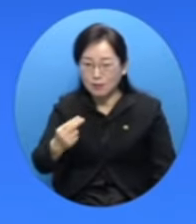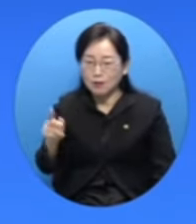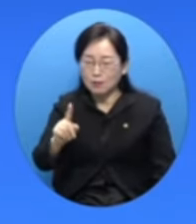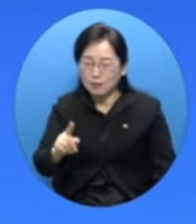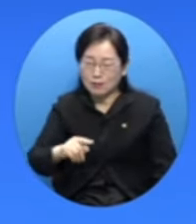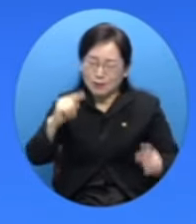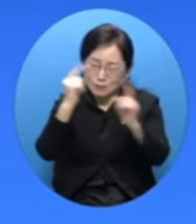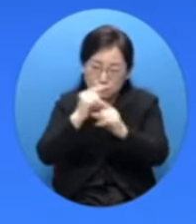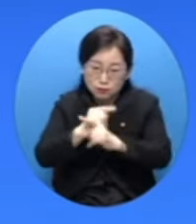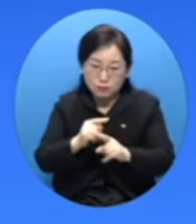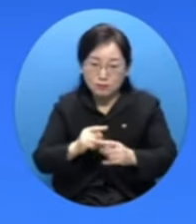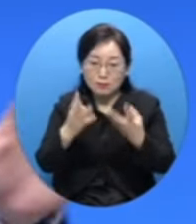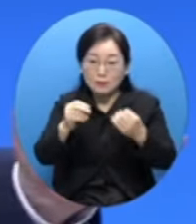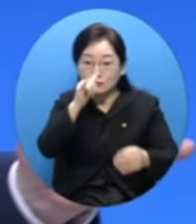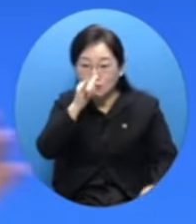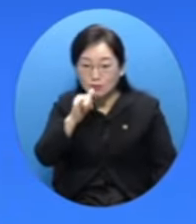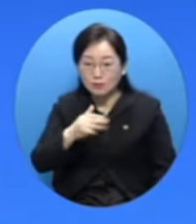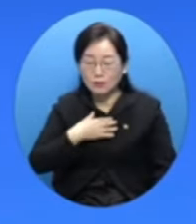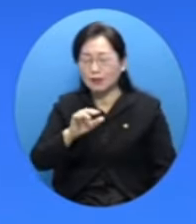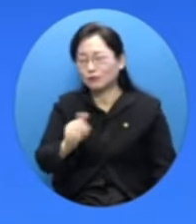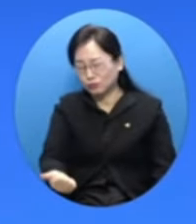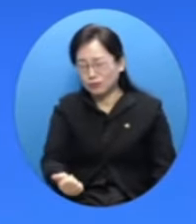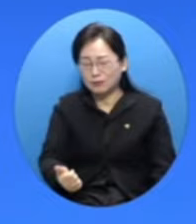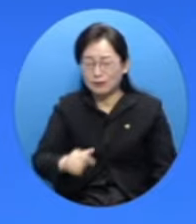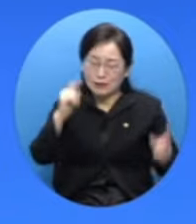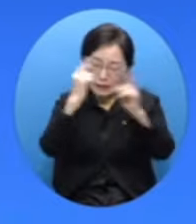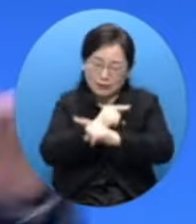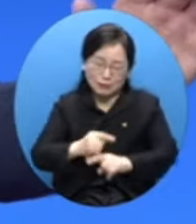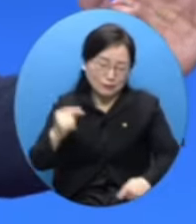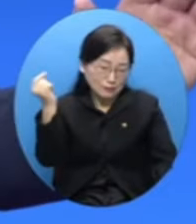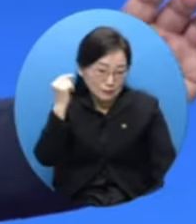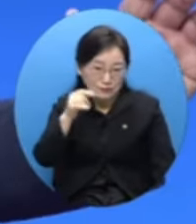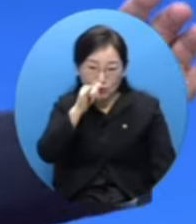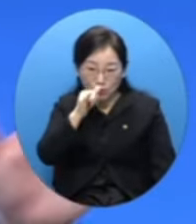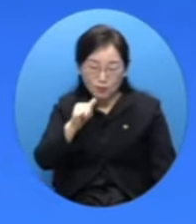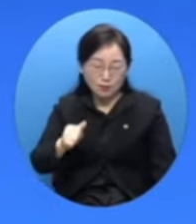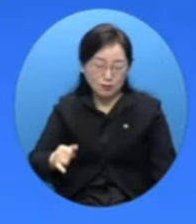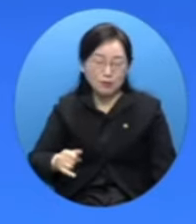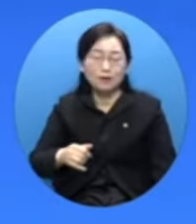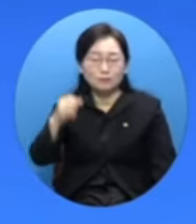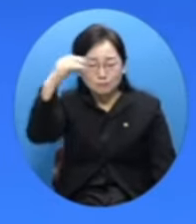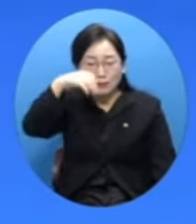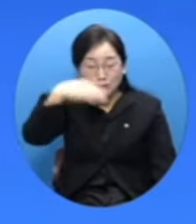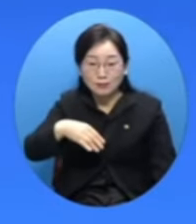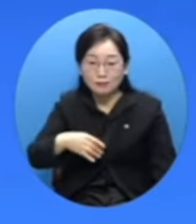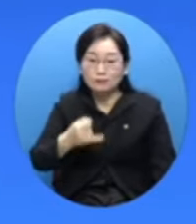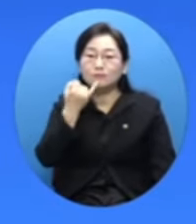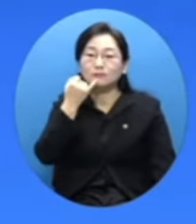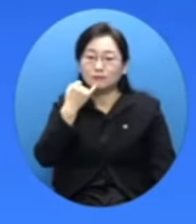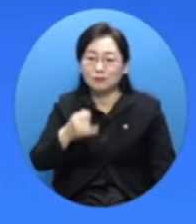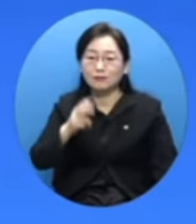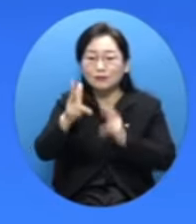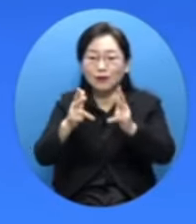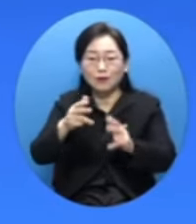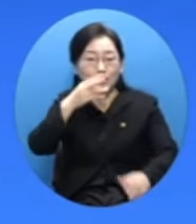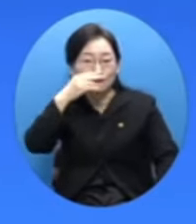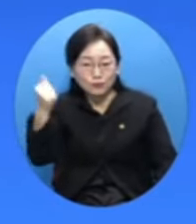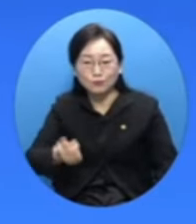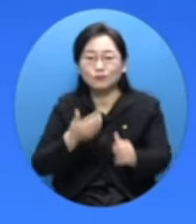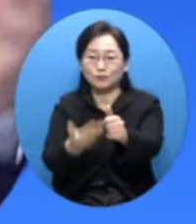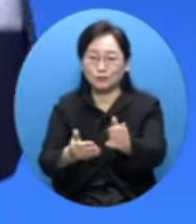부정적인 얘기가 있습니까? 죽었다고 생각하면 부정적인 얘기가 그날부터 안 들리게 될 것입니다. 하나님께서 사업을 지켜주시고 더 잘되게 만들어 주실